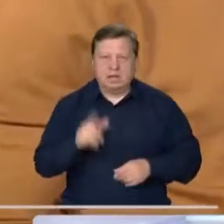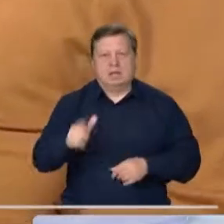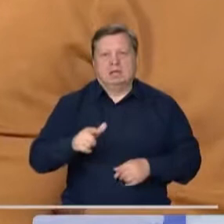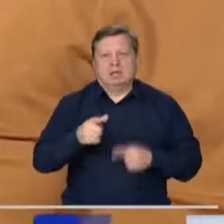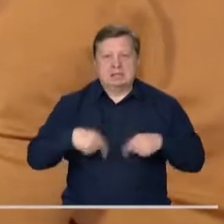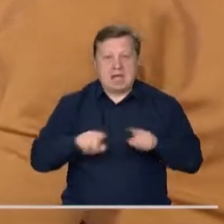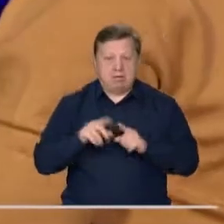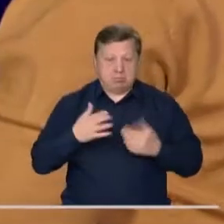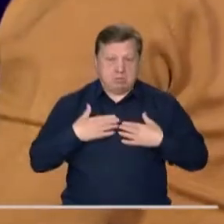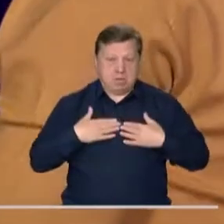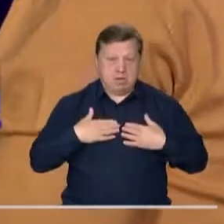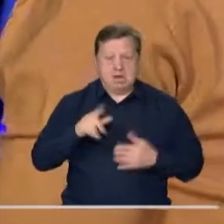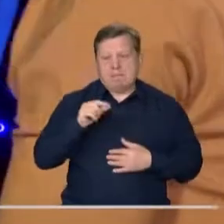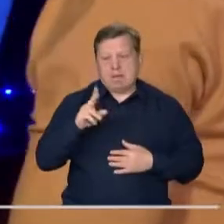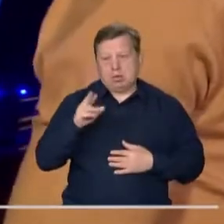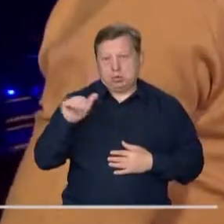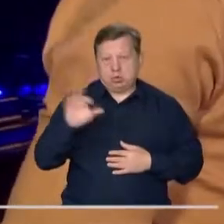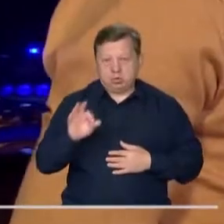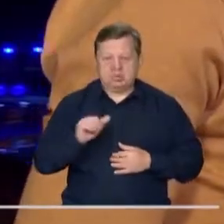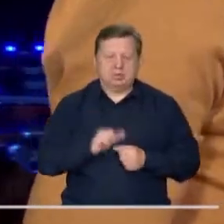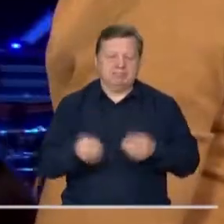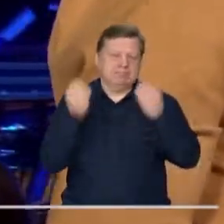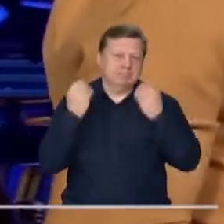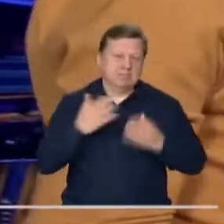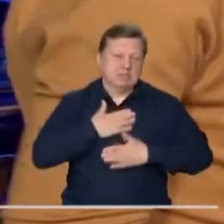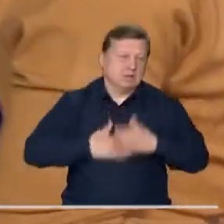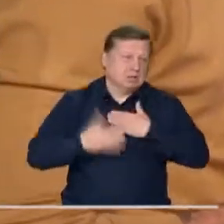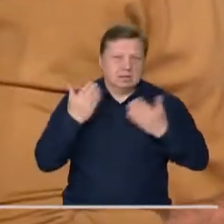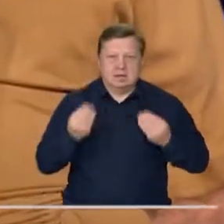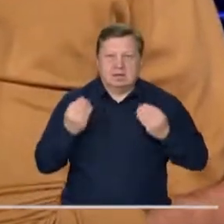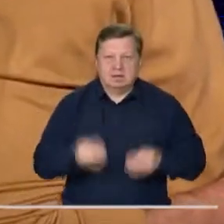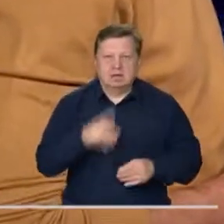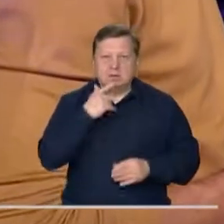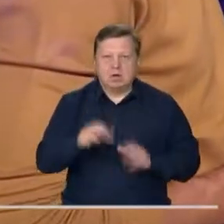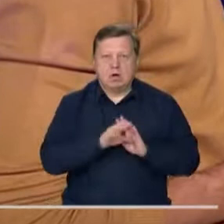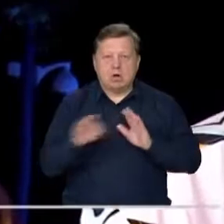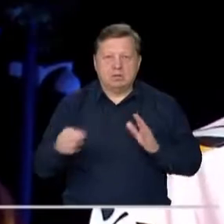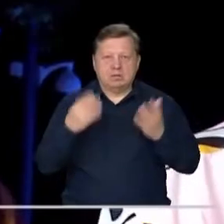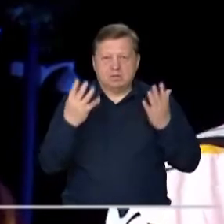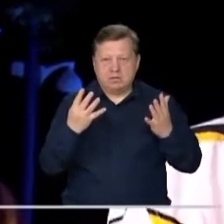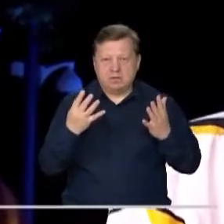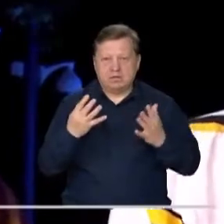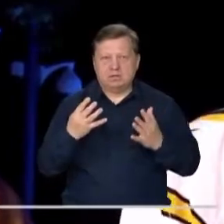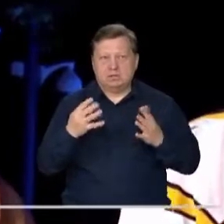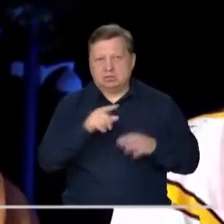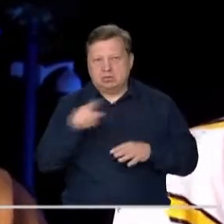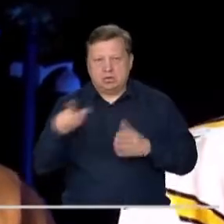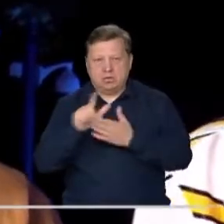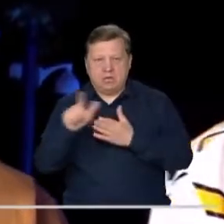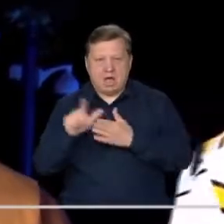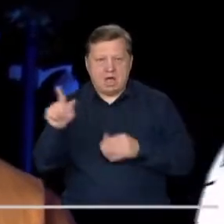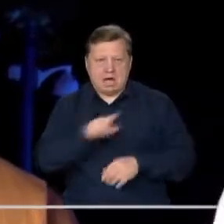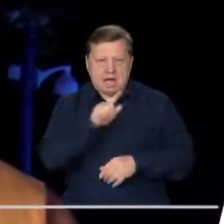jest zaszczycony, że po raz kolejny, jak już liczyliśmy, my mniej więcej od 9 do 12 razy już mamy tą